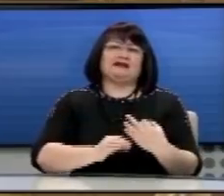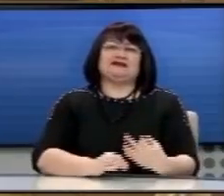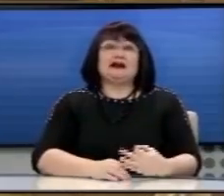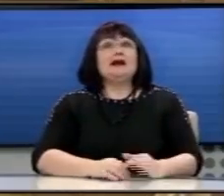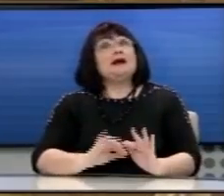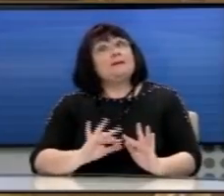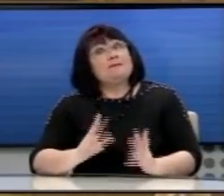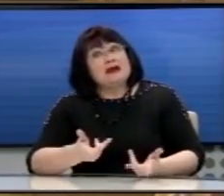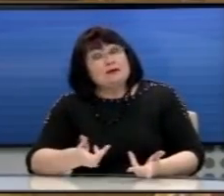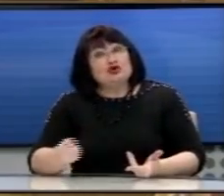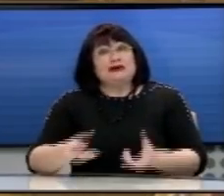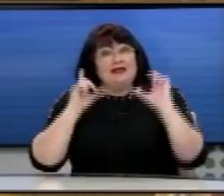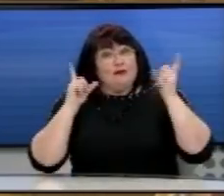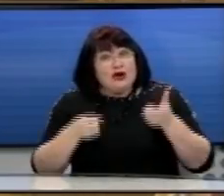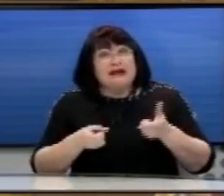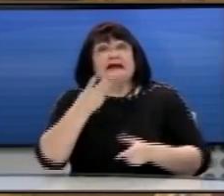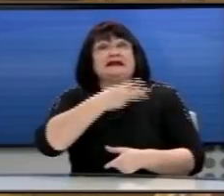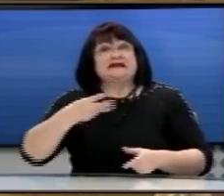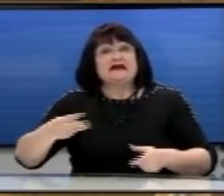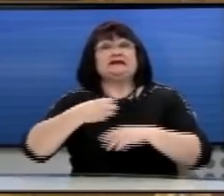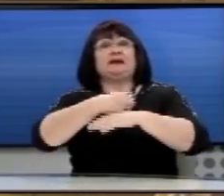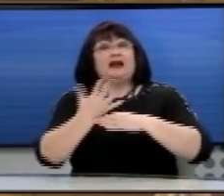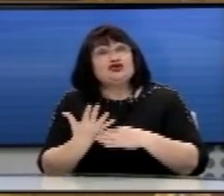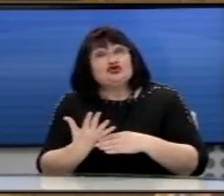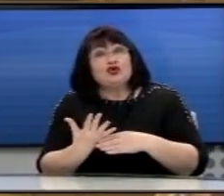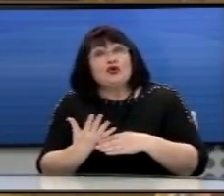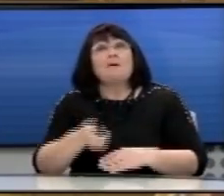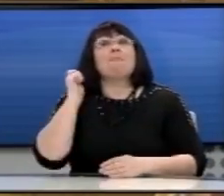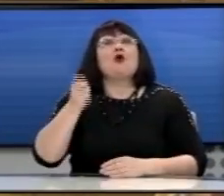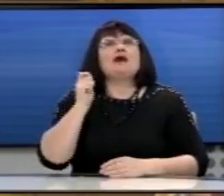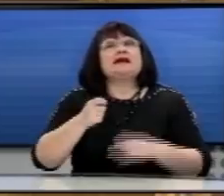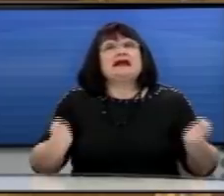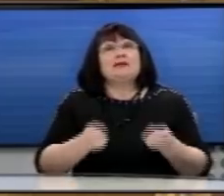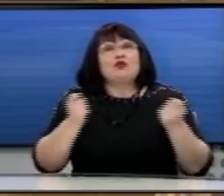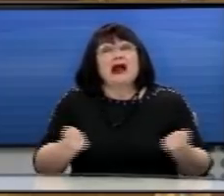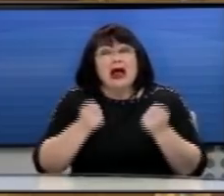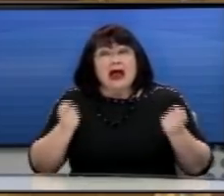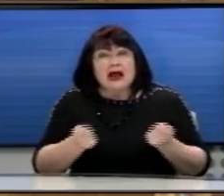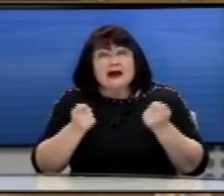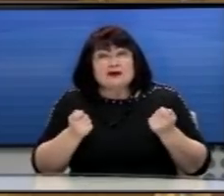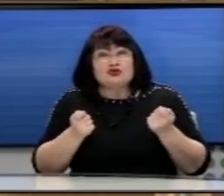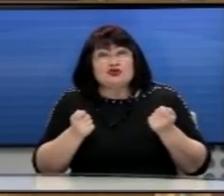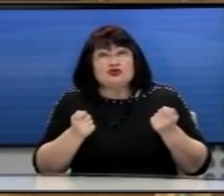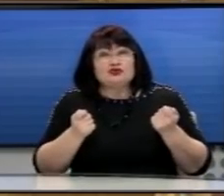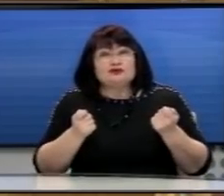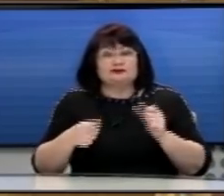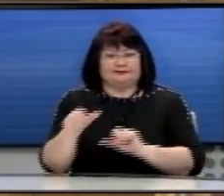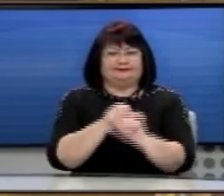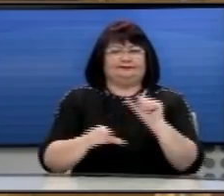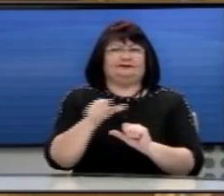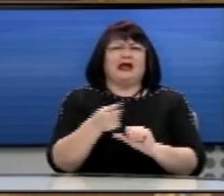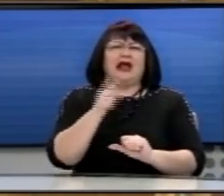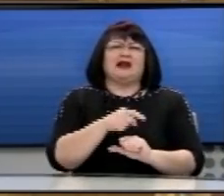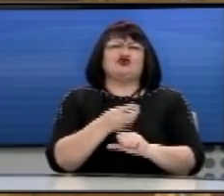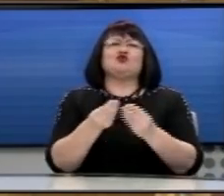τα κόμματα, η Νέα Δημοκρατία, ο ΣΥΡΙΖΑ, το ΠΑΣΟΚ, που με την πολιτική τους να μοιράζουν υποκατάστατα ναρκωτικών